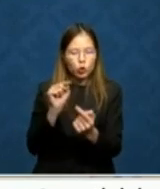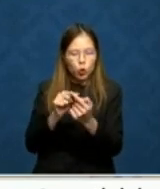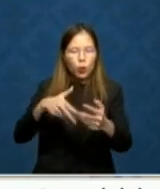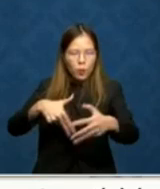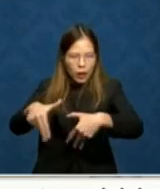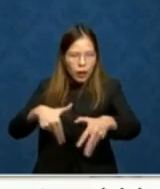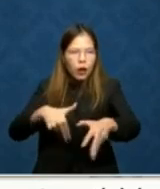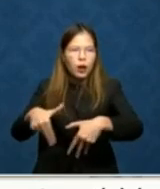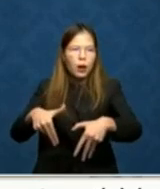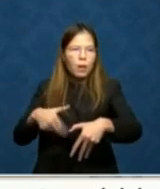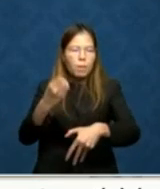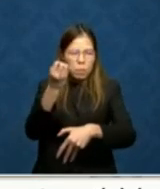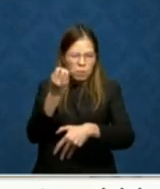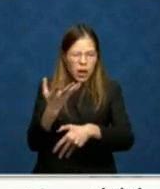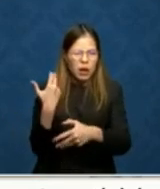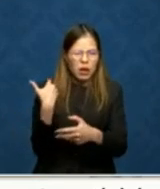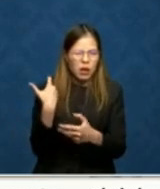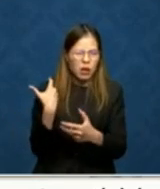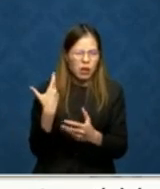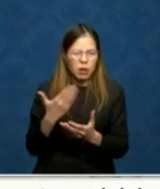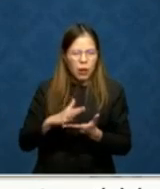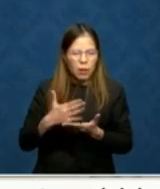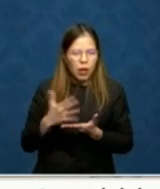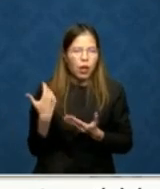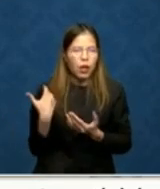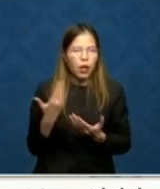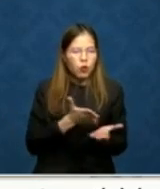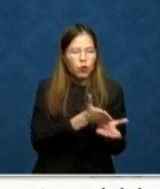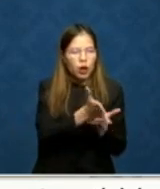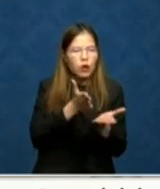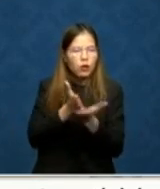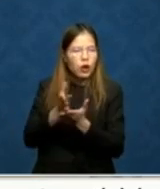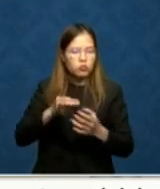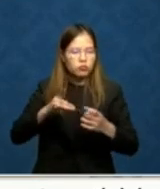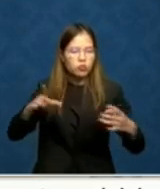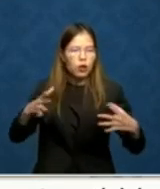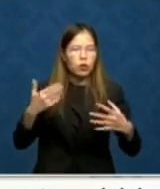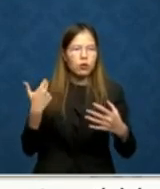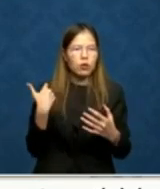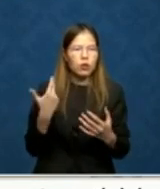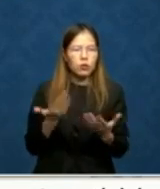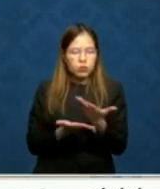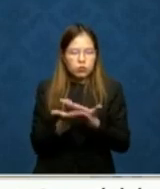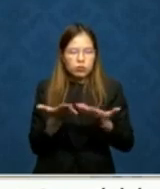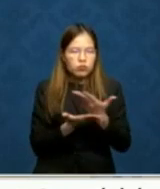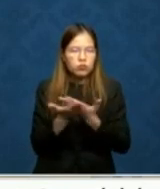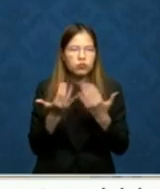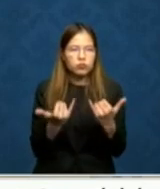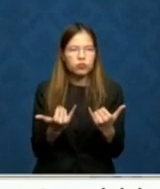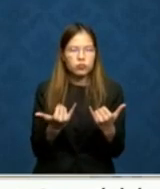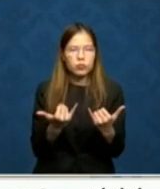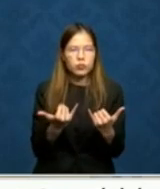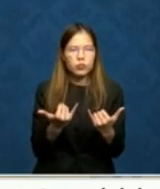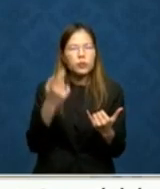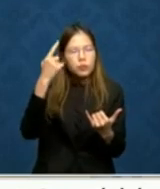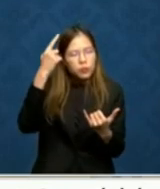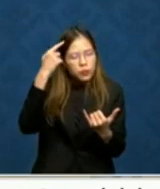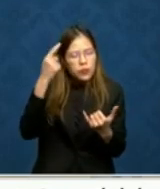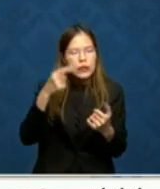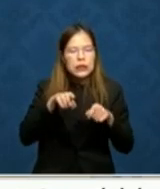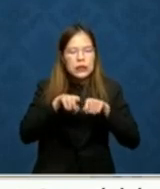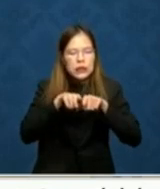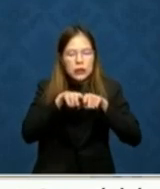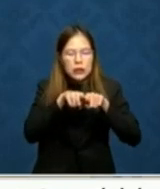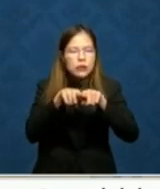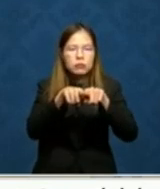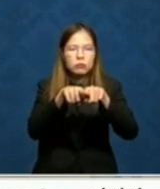ชนมากกว่าการแบ่งฝ่ายทางการเมืองและในวาระพิจารณานี้ค่ะดิฉันคิดว่าเราเห็นไปในทางเดียวกัน